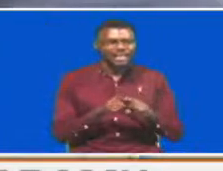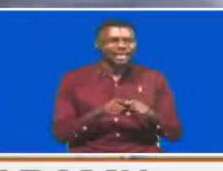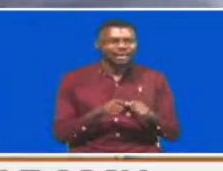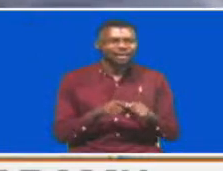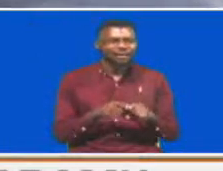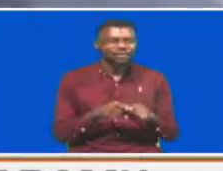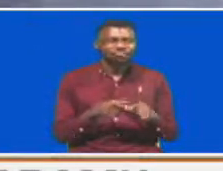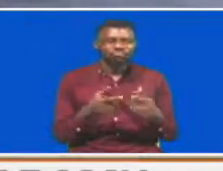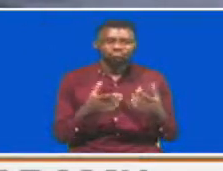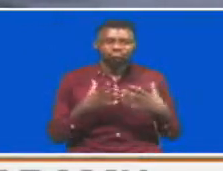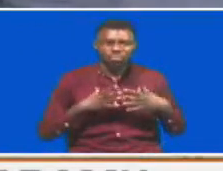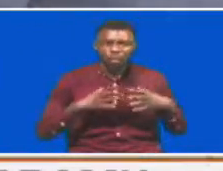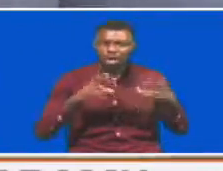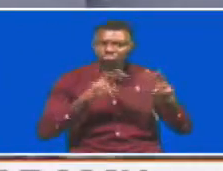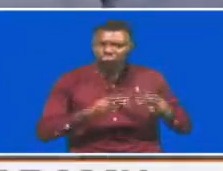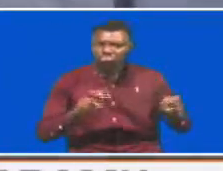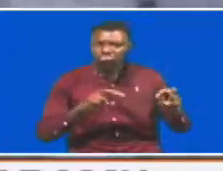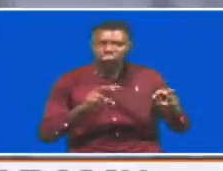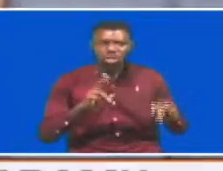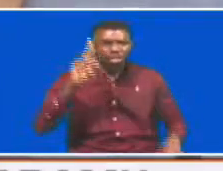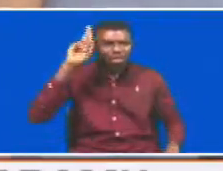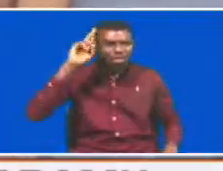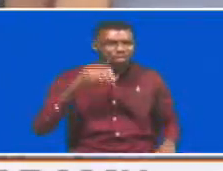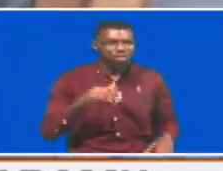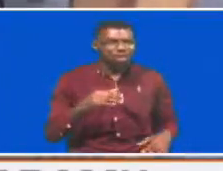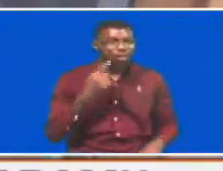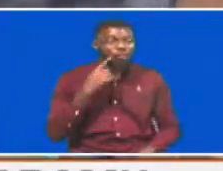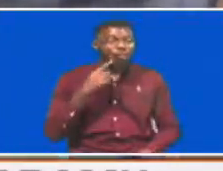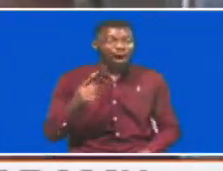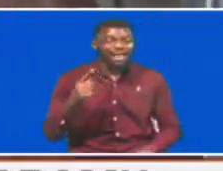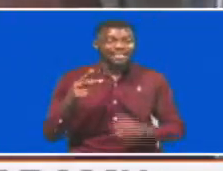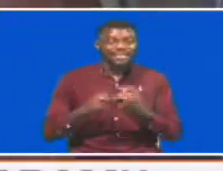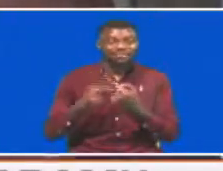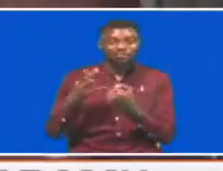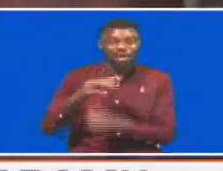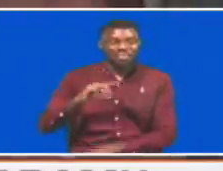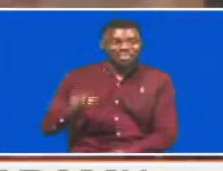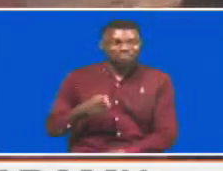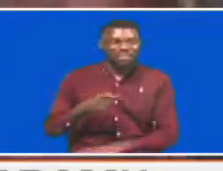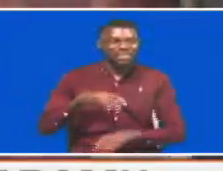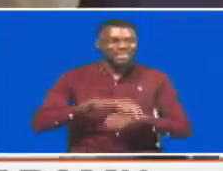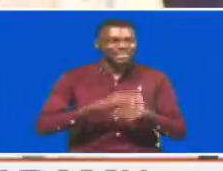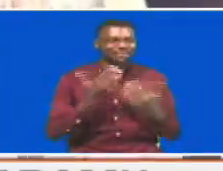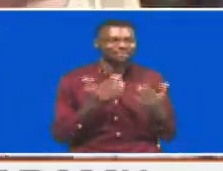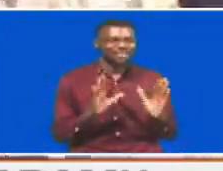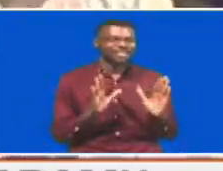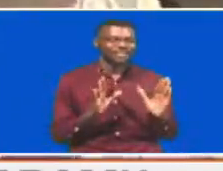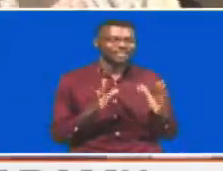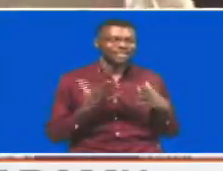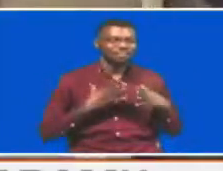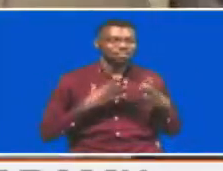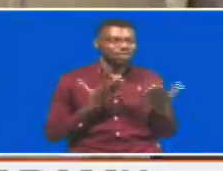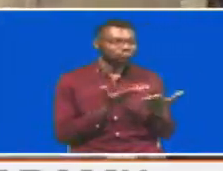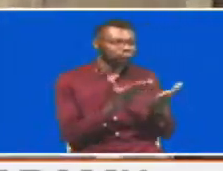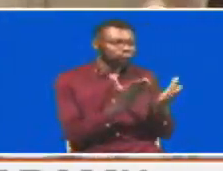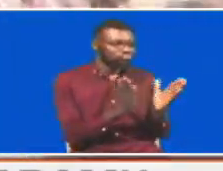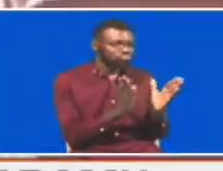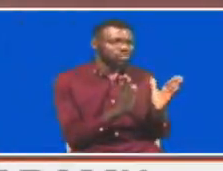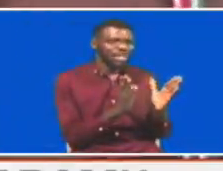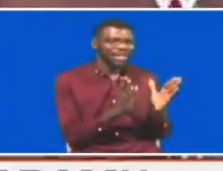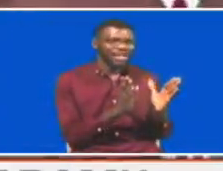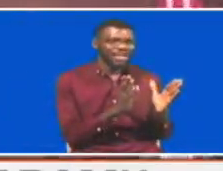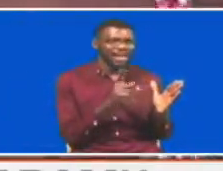Tia, wapelelezi walifanikiwa kupata shilingi 1,174 kutoka kwa washukiwa Muyuma Mutinda na Jackson